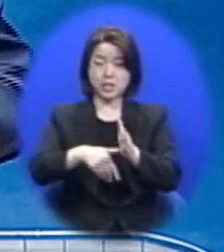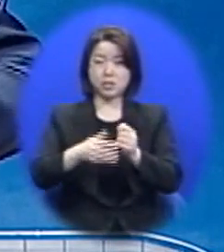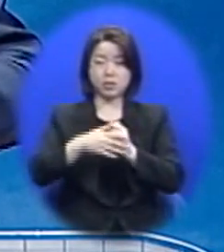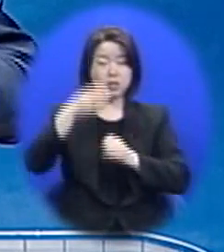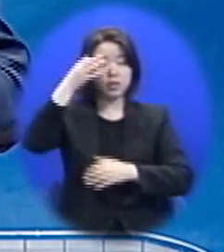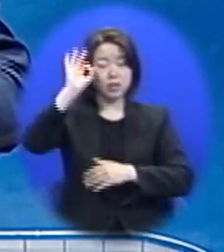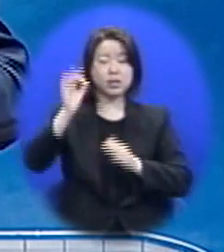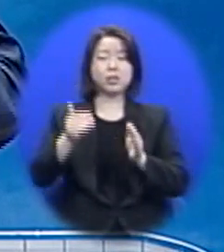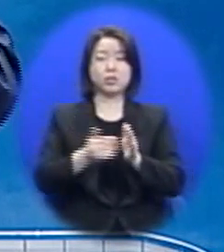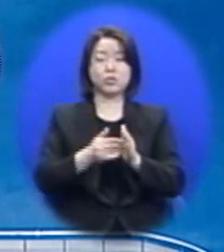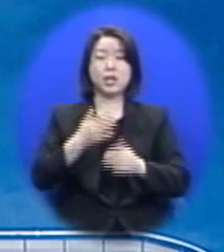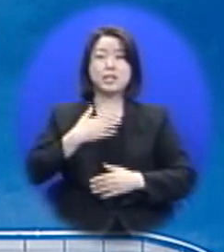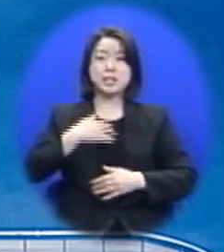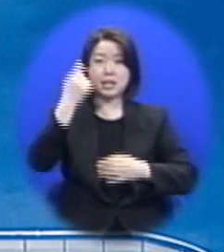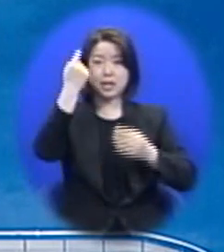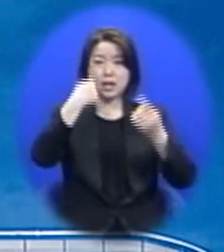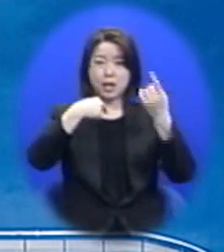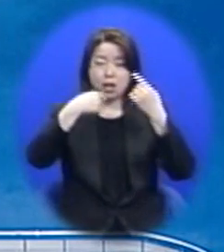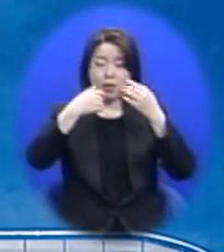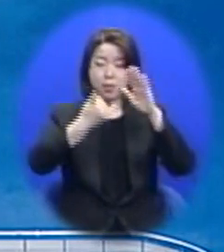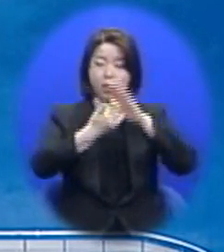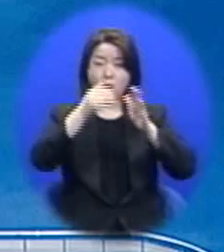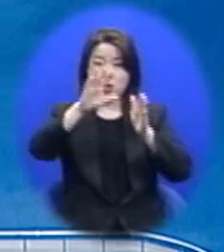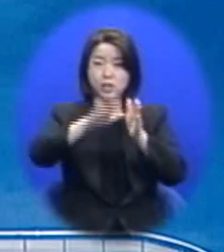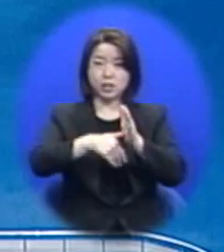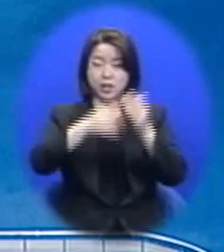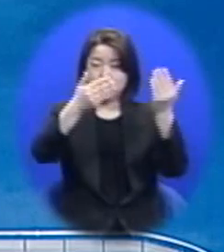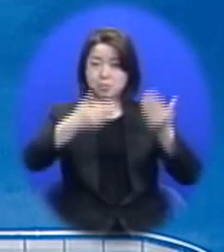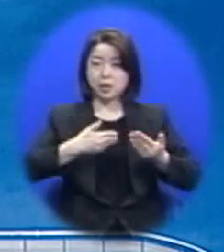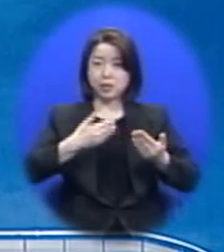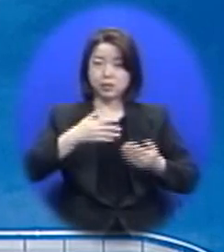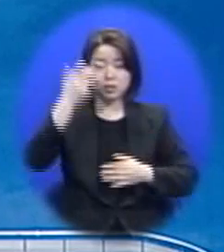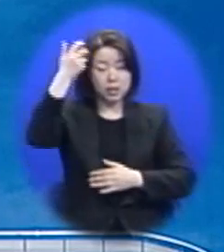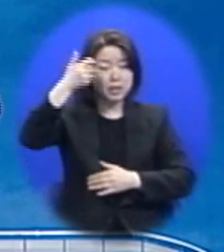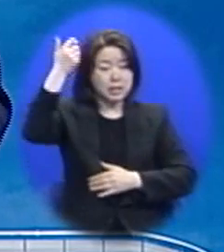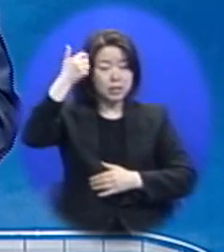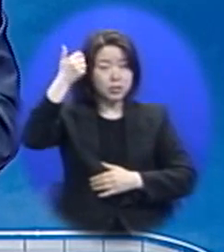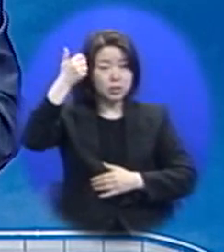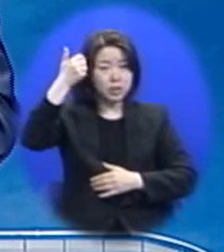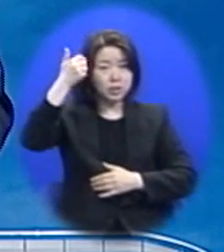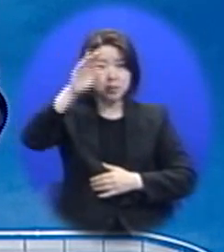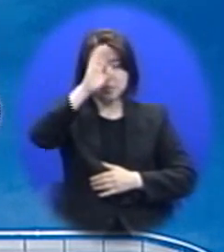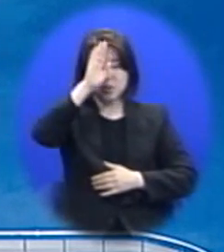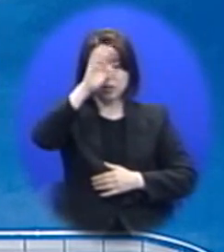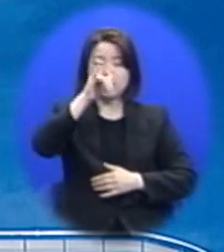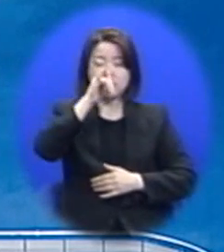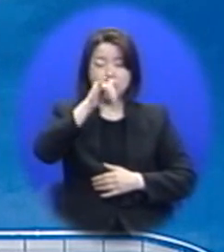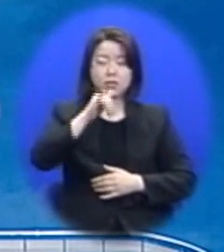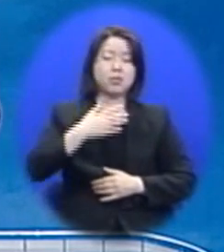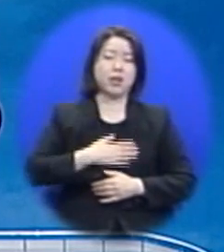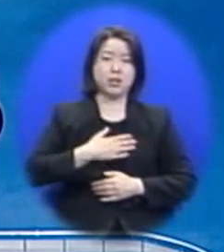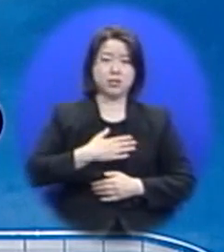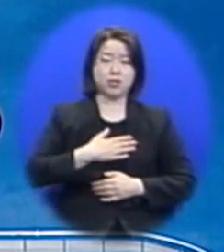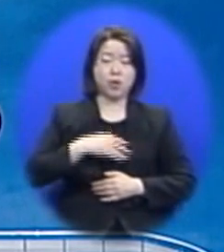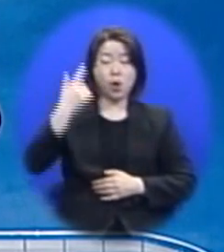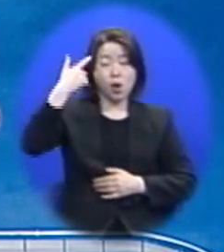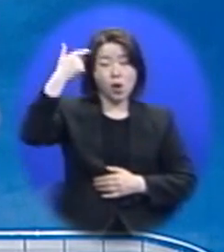어릴 때 받았던 영적인 질병이 제게 있다는 걸 알았습니다. 목사의 아들이라는